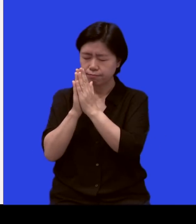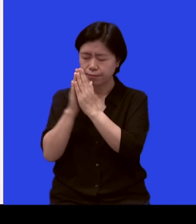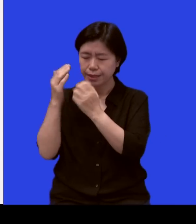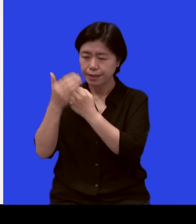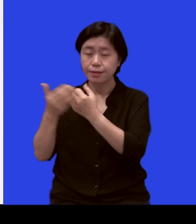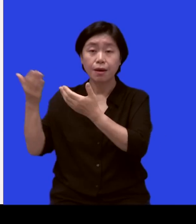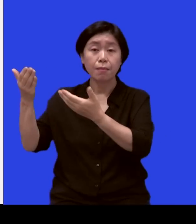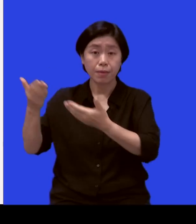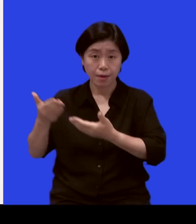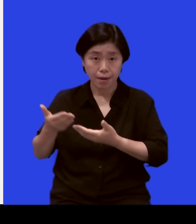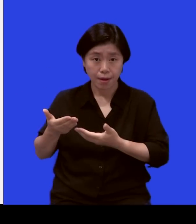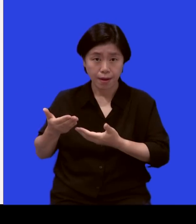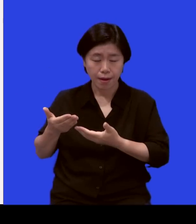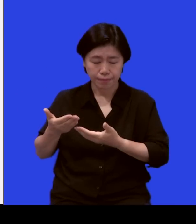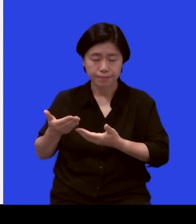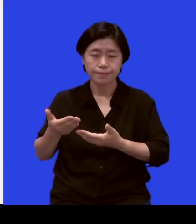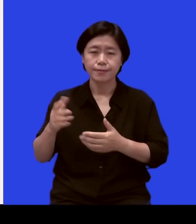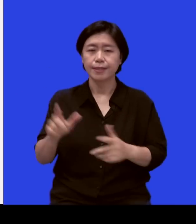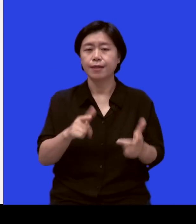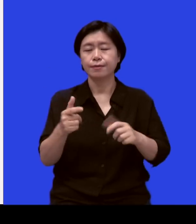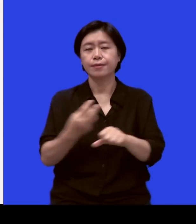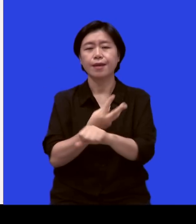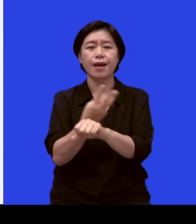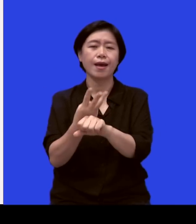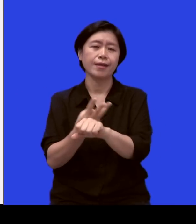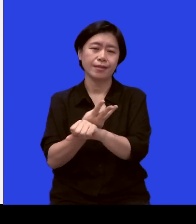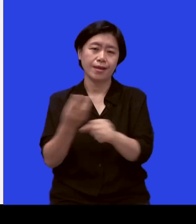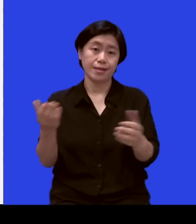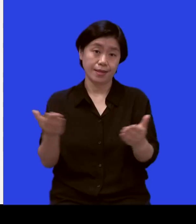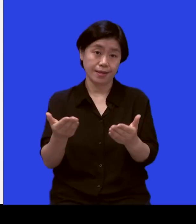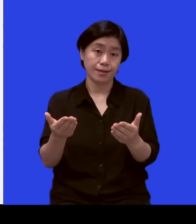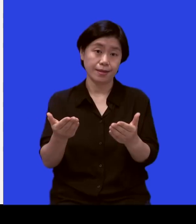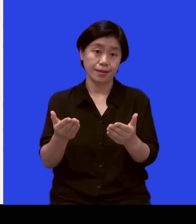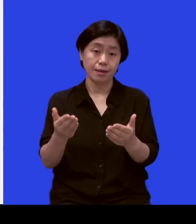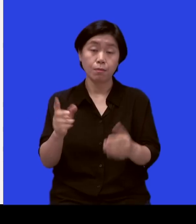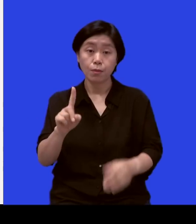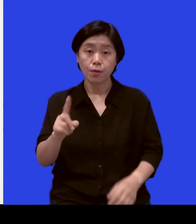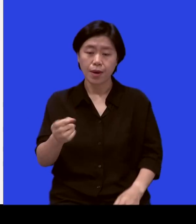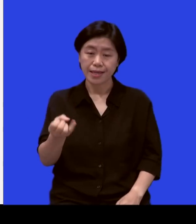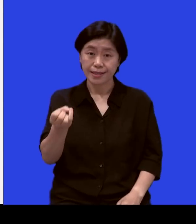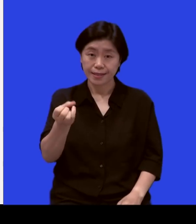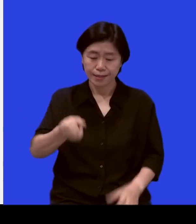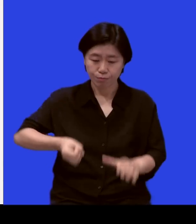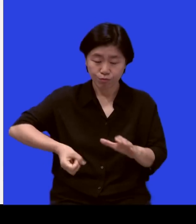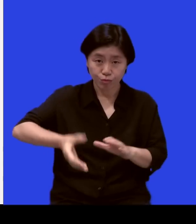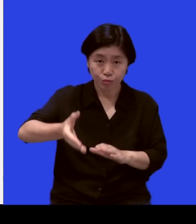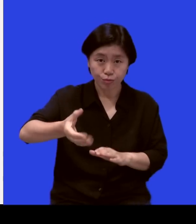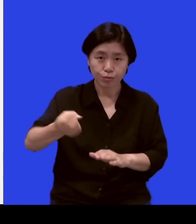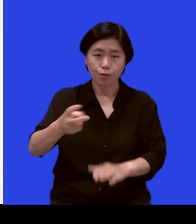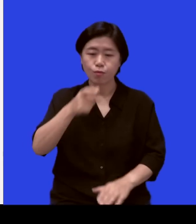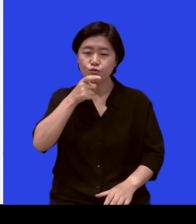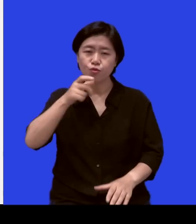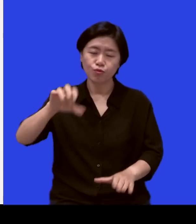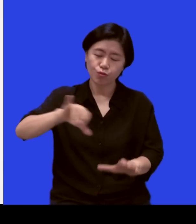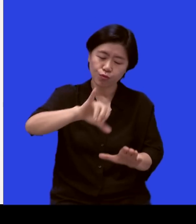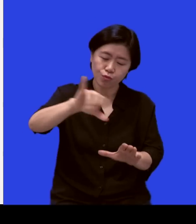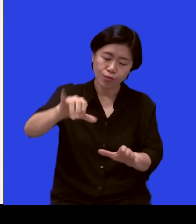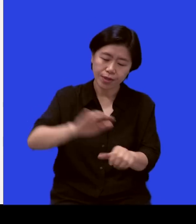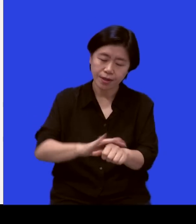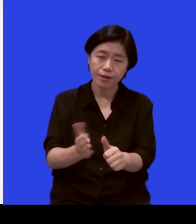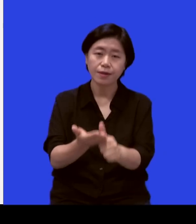받고서 하루 3시간 일을 하는데 그것이 씨를 뿌리는 일이고 또 물을 주고 잘 자라게 하는